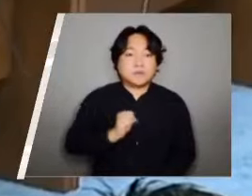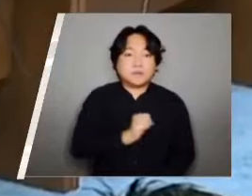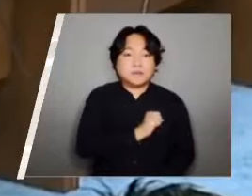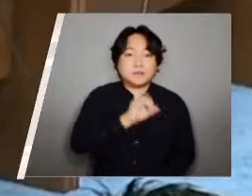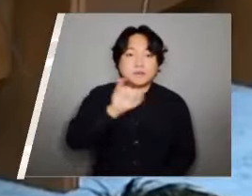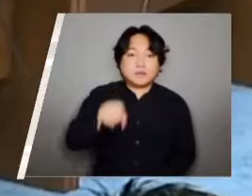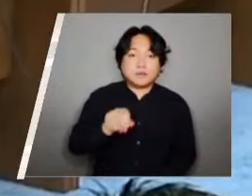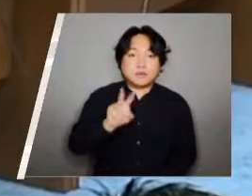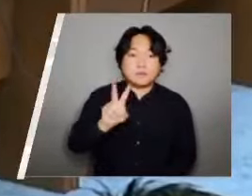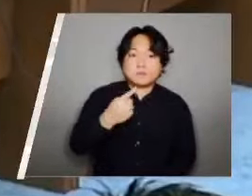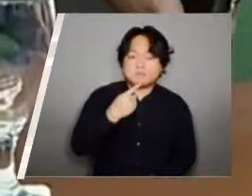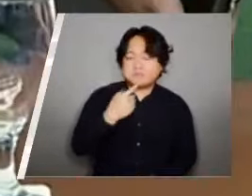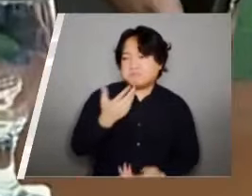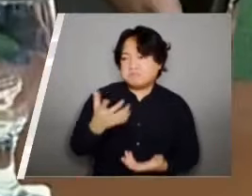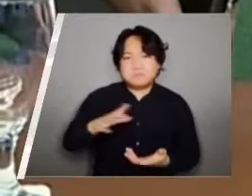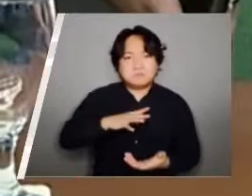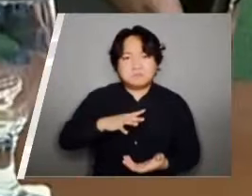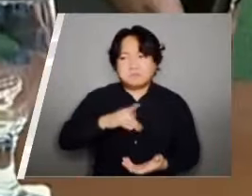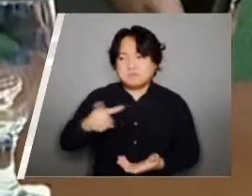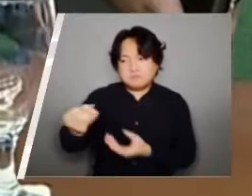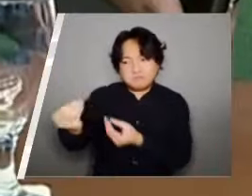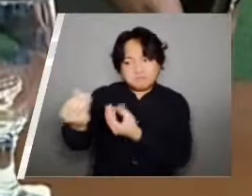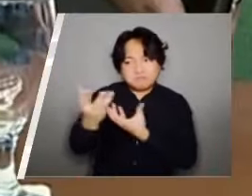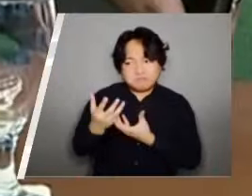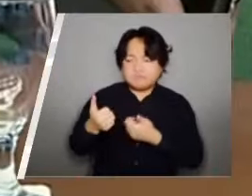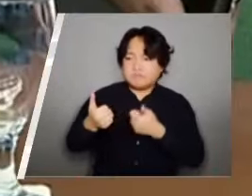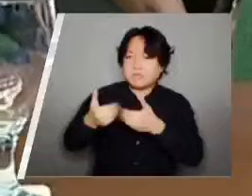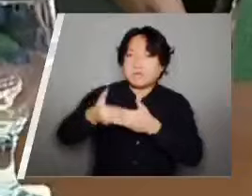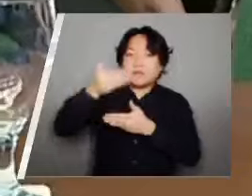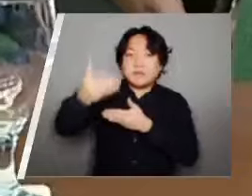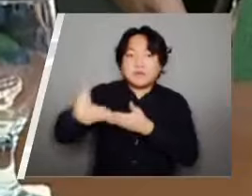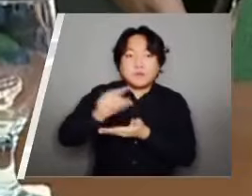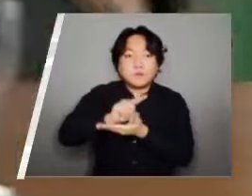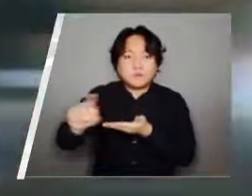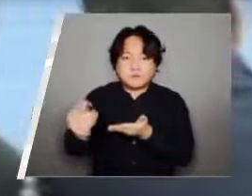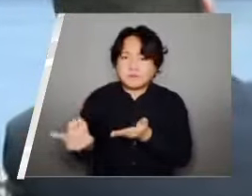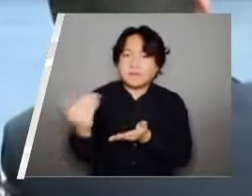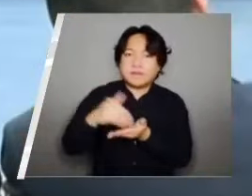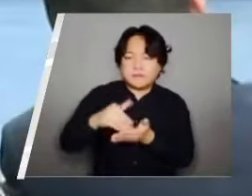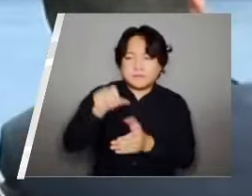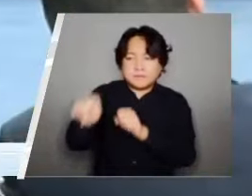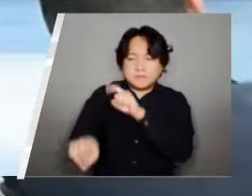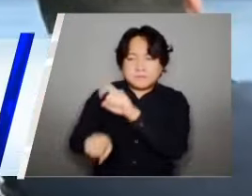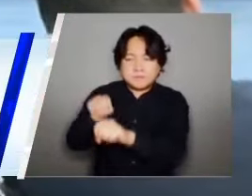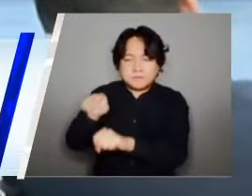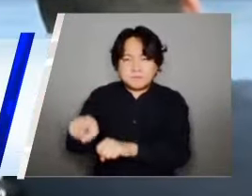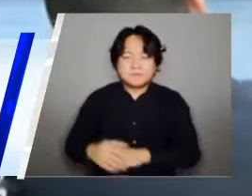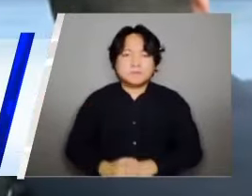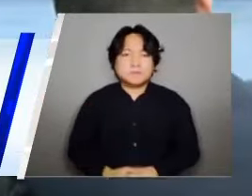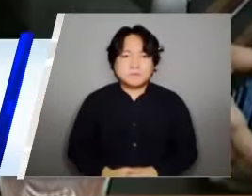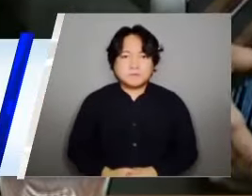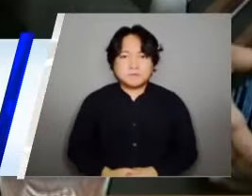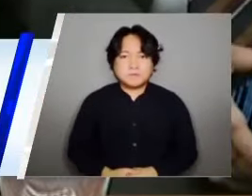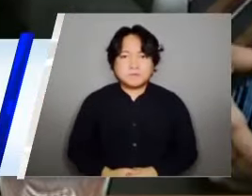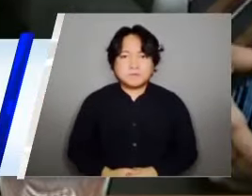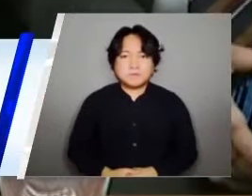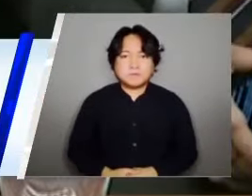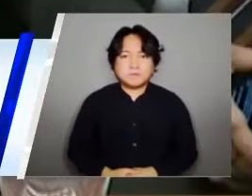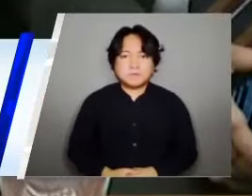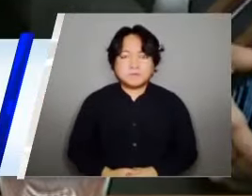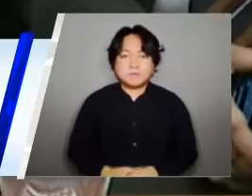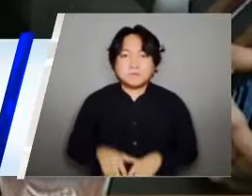itutuloy ito sa susunod na linggo at aalalahanin daw ni go ang mga nangyari muli ring inusisa sa pagdinig ang